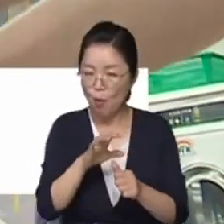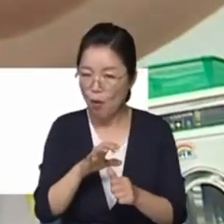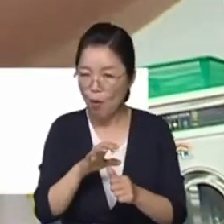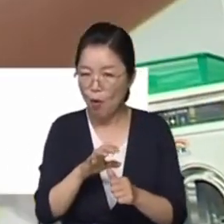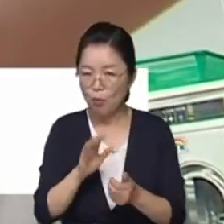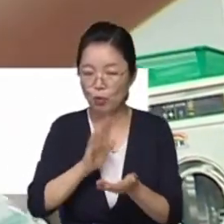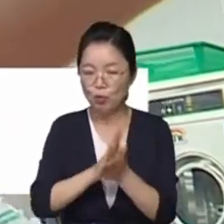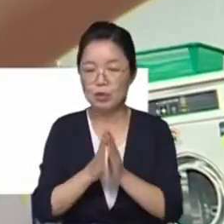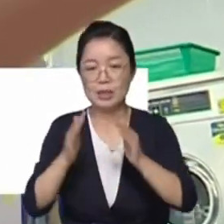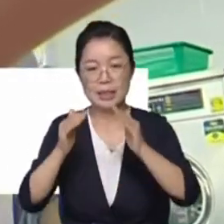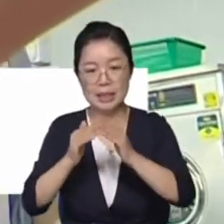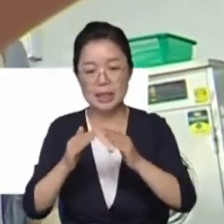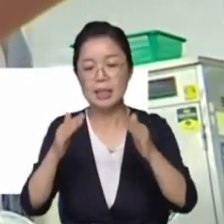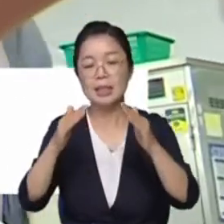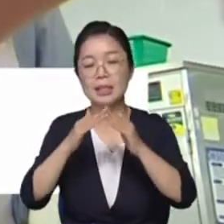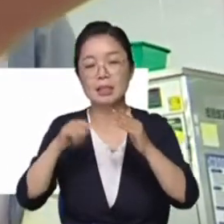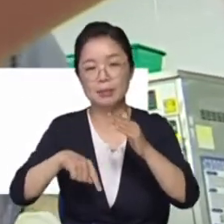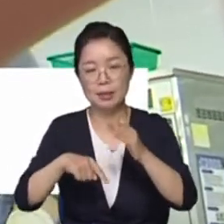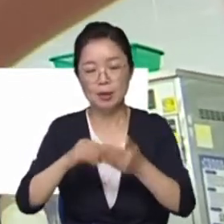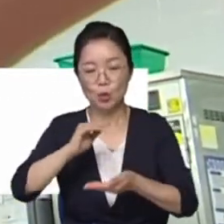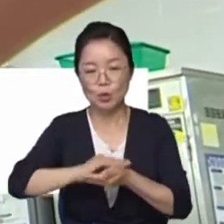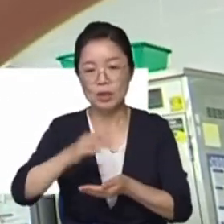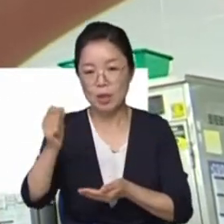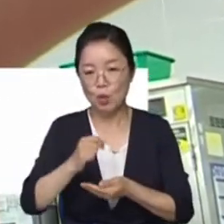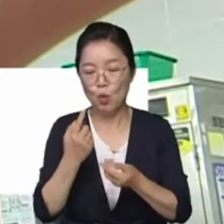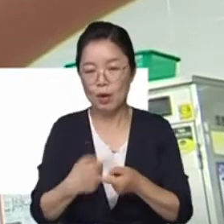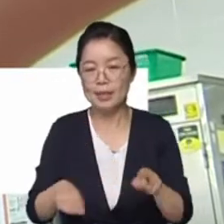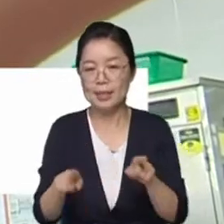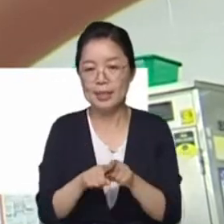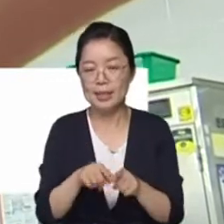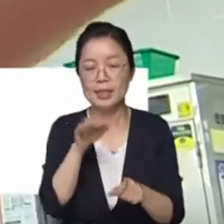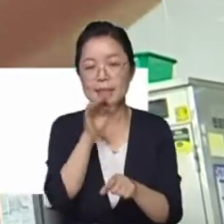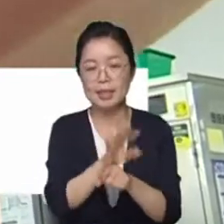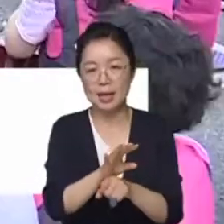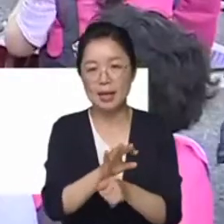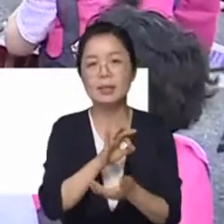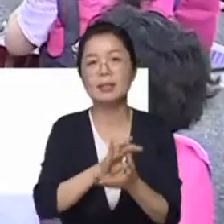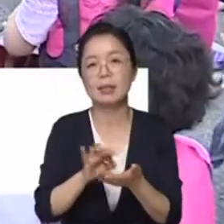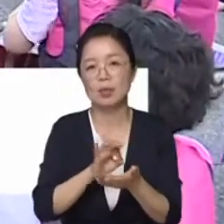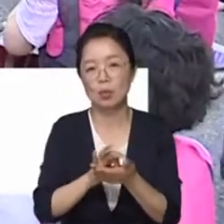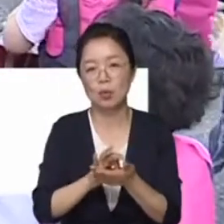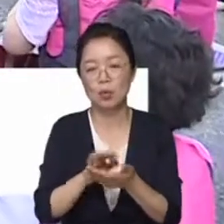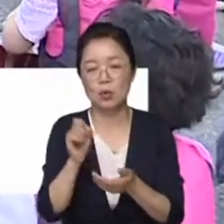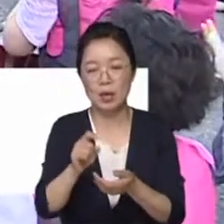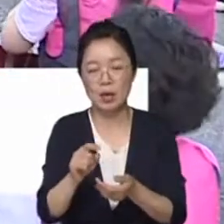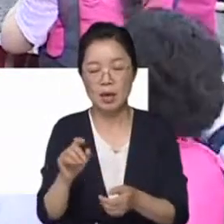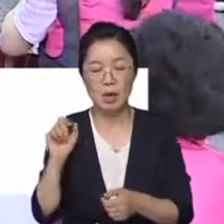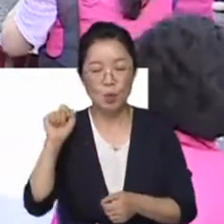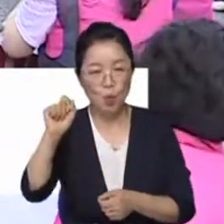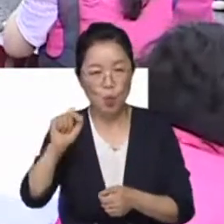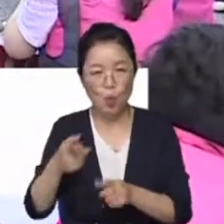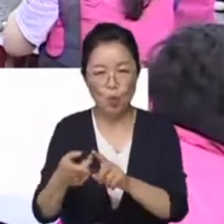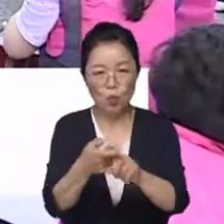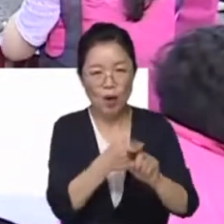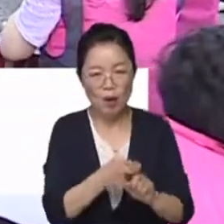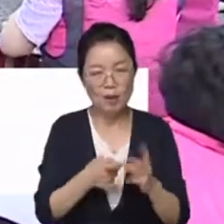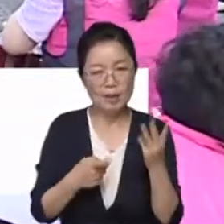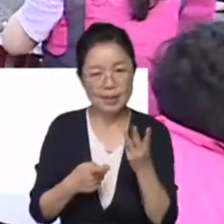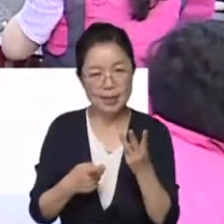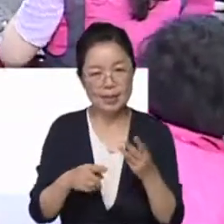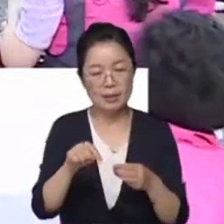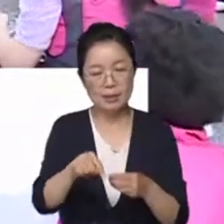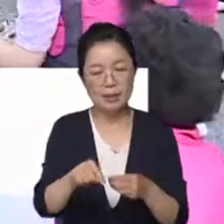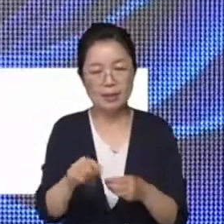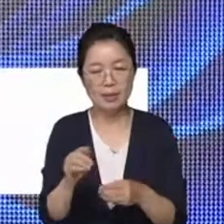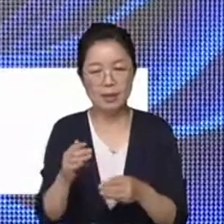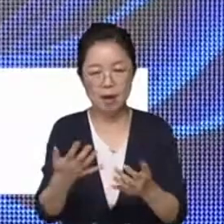집에서 도시락을 싸오거나 공동으로 도시락을 구매해야 합니다. 이에 대해 전교조와 공무원 노조, 학교 비정규직 노조는